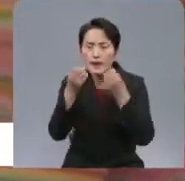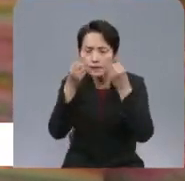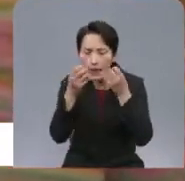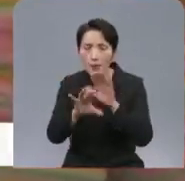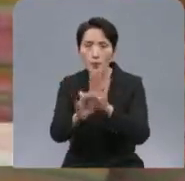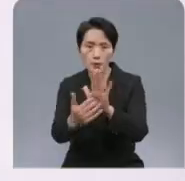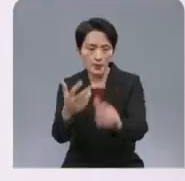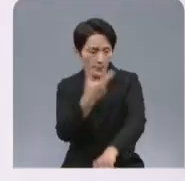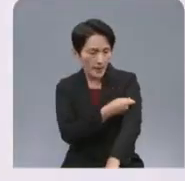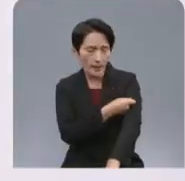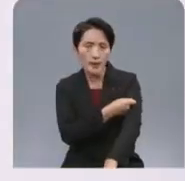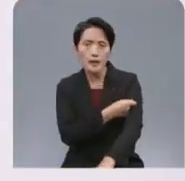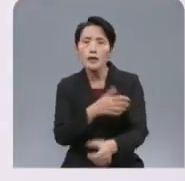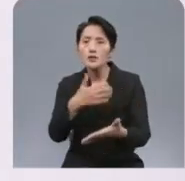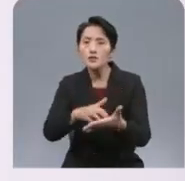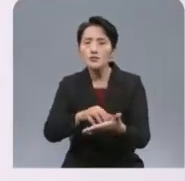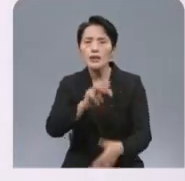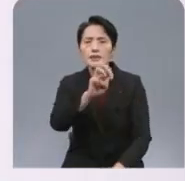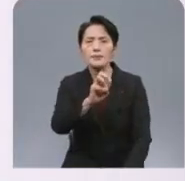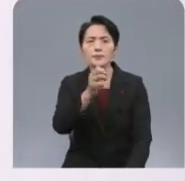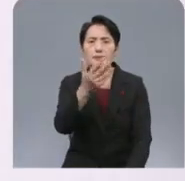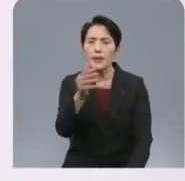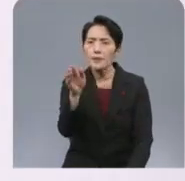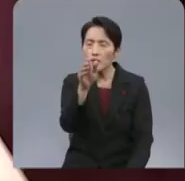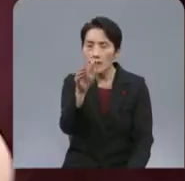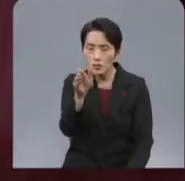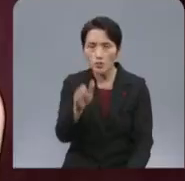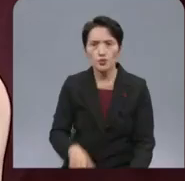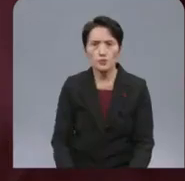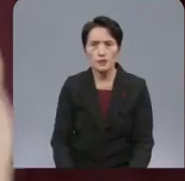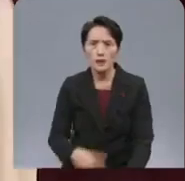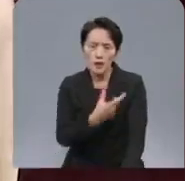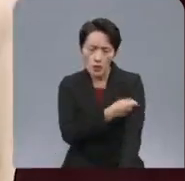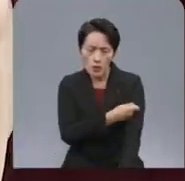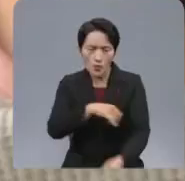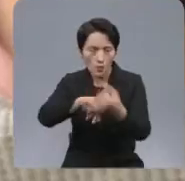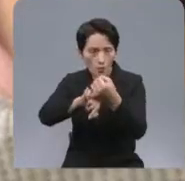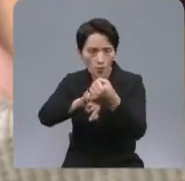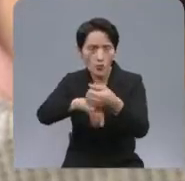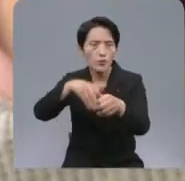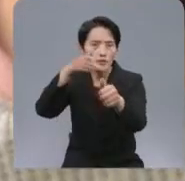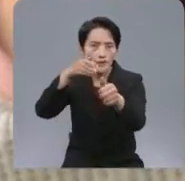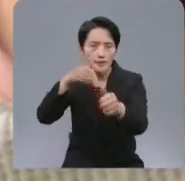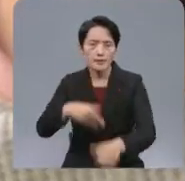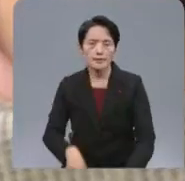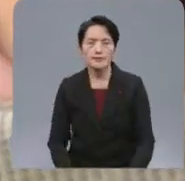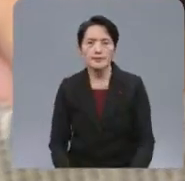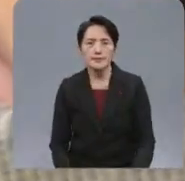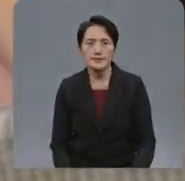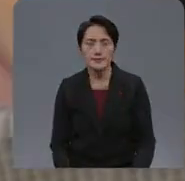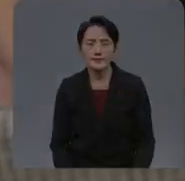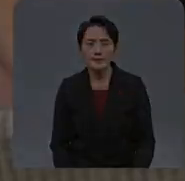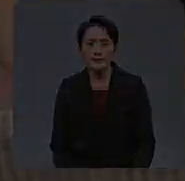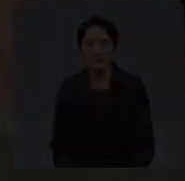thể tiếp nhận ca nhiễm covid-19 tăng số nhân lực kiểm dịch tại sân bay lên tới tối đa 550 người một ngày